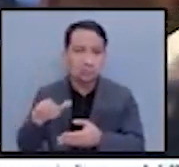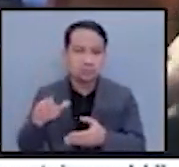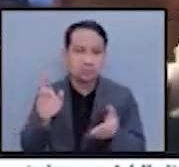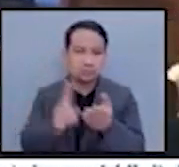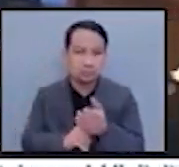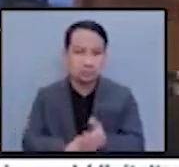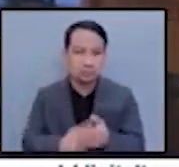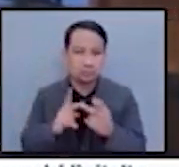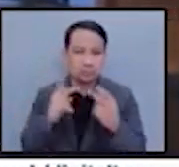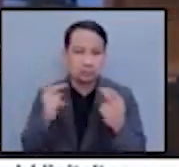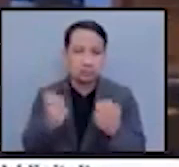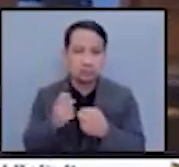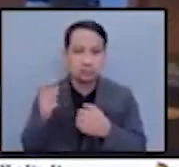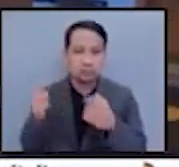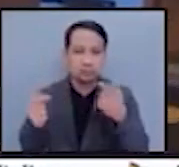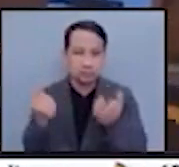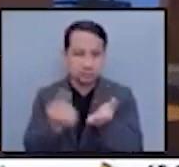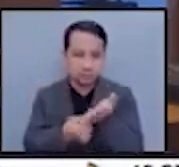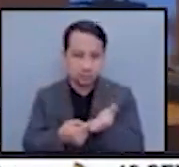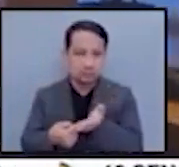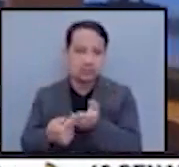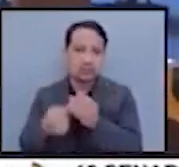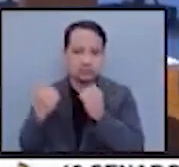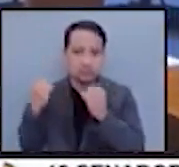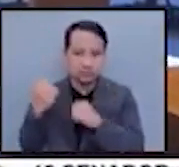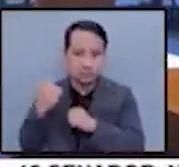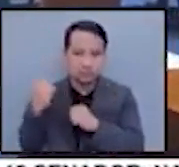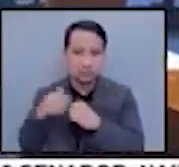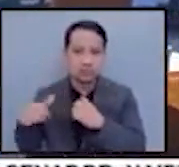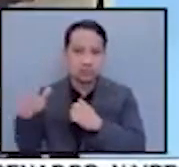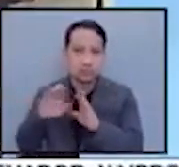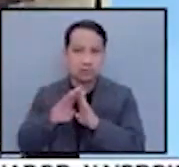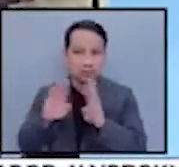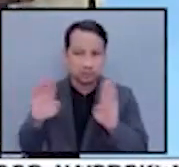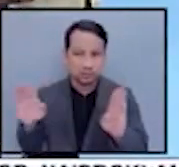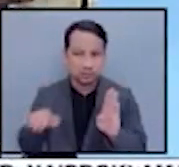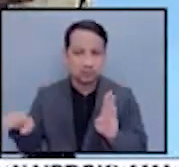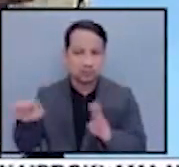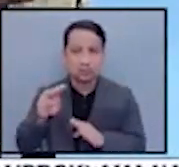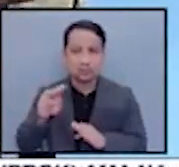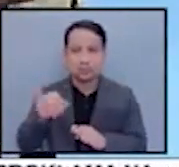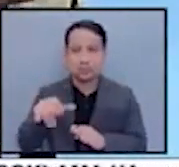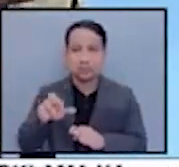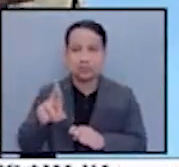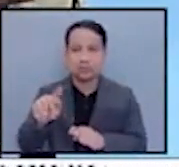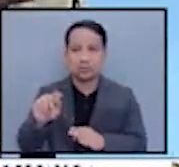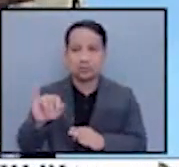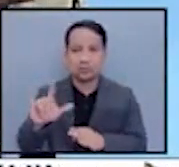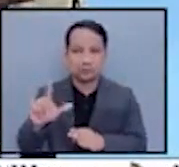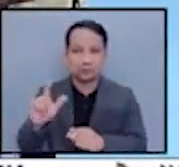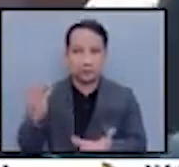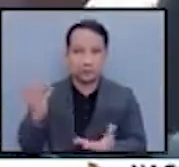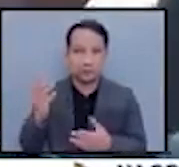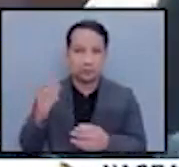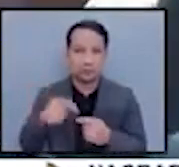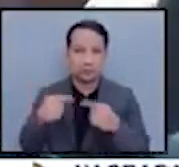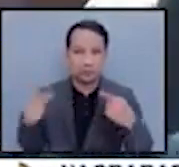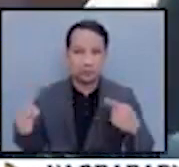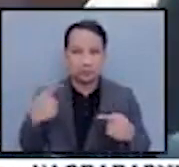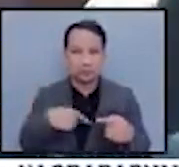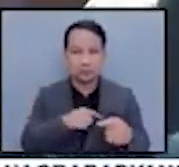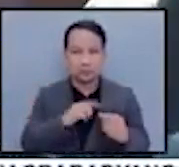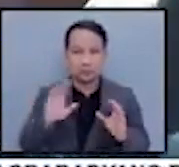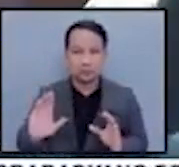sa iba't ibang usapin at umaasa sila na magiging bukas ang mayorya. Lalong-lalo na dahil nasa oposisyon kami,